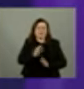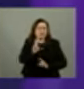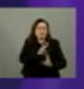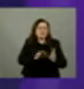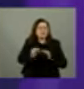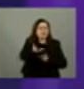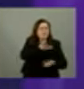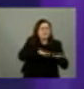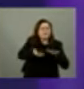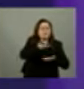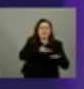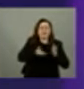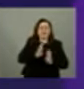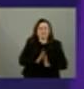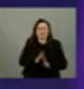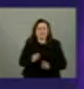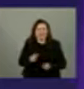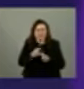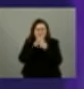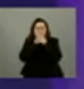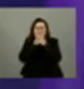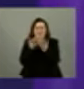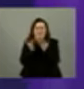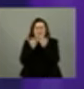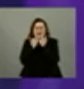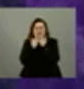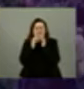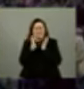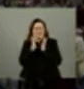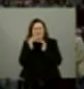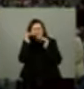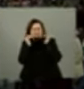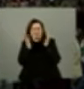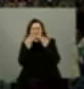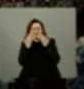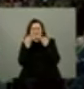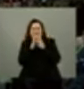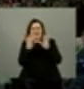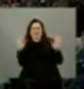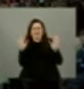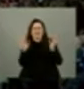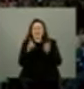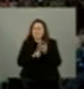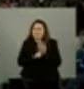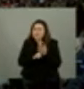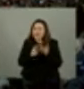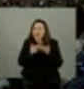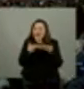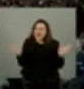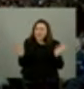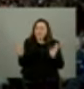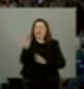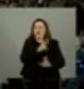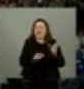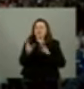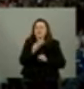χώρο σε όλη αυτή την ιστορία. Είναι πολύ καλό το ερώτημα γιατί γίνεται αυτό το συνέδριο αυτή τη στιγμή.